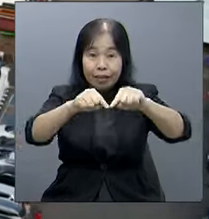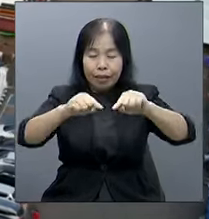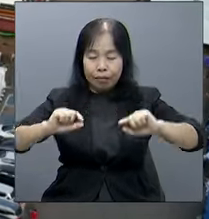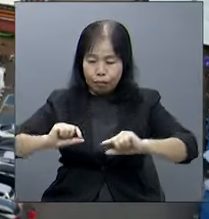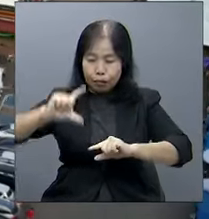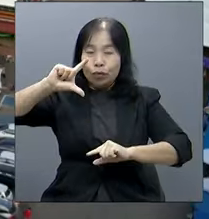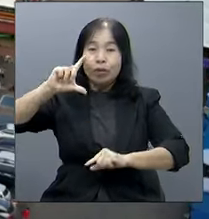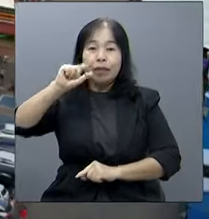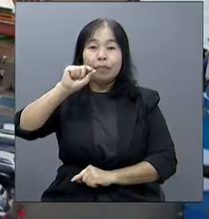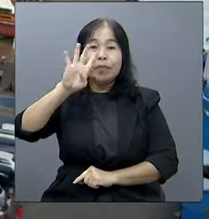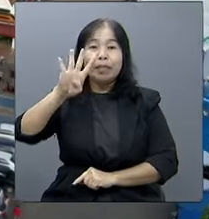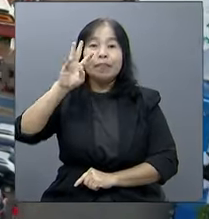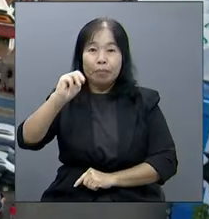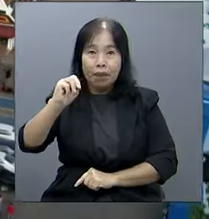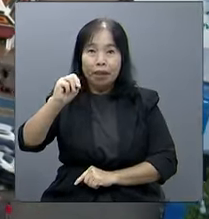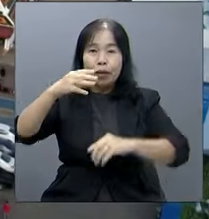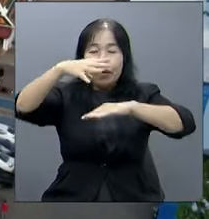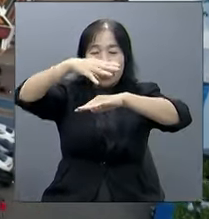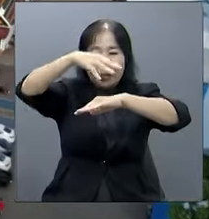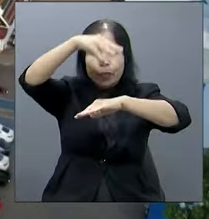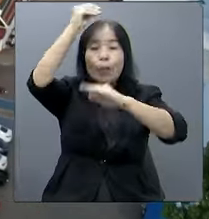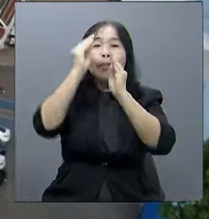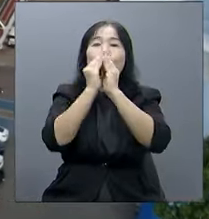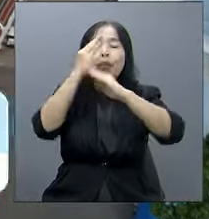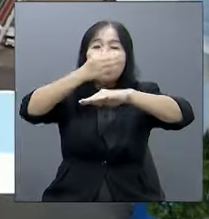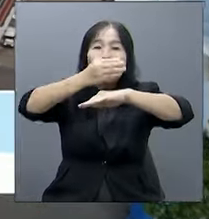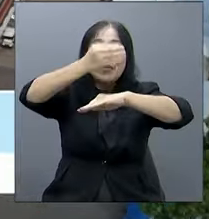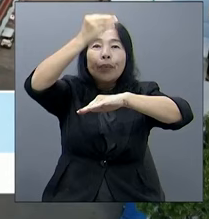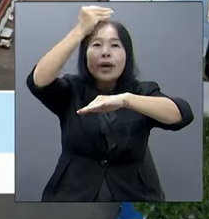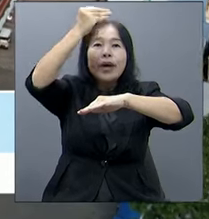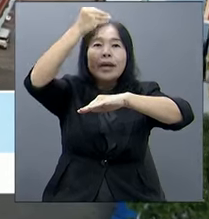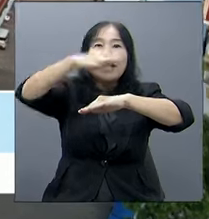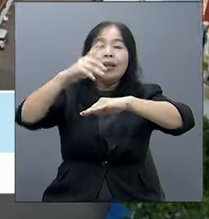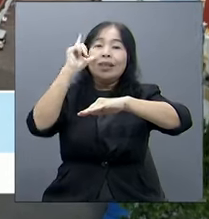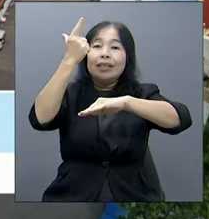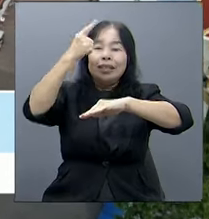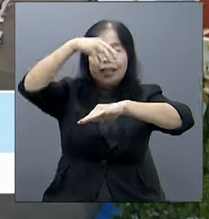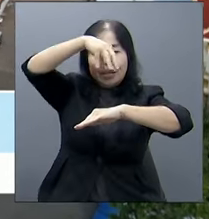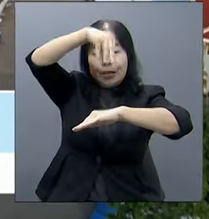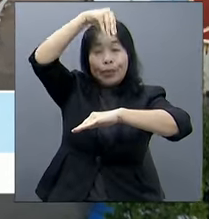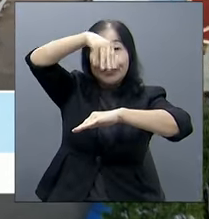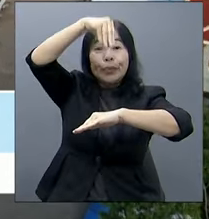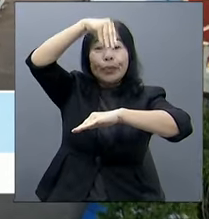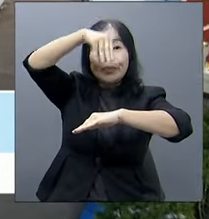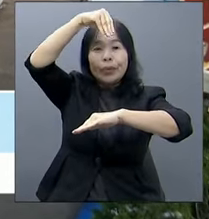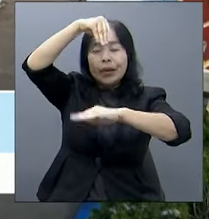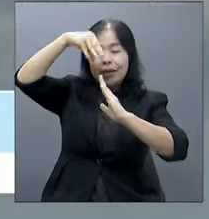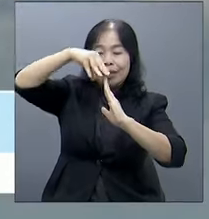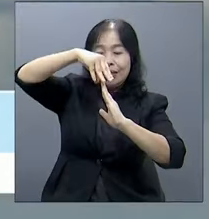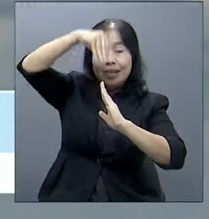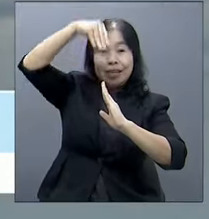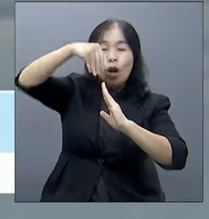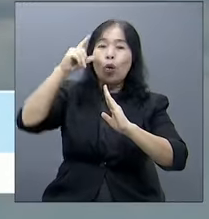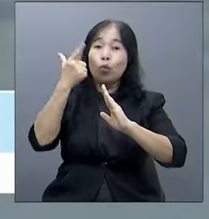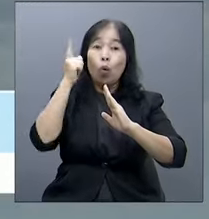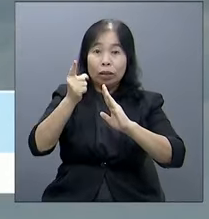ตรด้านบนนะคะ เป็นทรบัวเหลี่ม ไมมีรดไประดับ ส่นยอดฉัทองคำเหนือองคพระทาศเชิงชุ จะทำด้วยทองคำบริสุย์น้